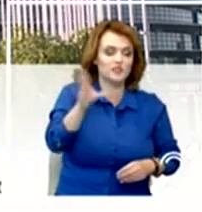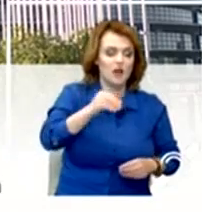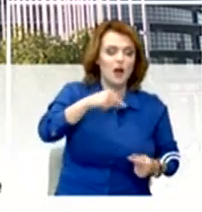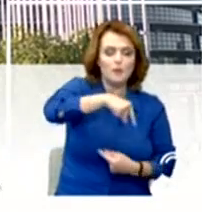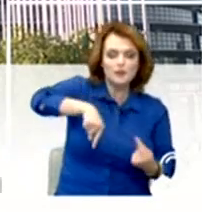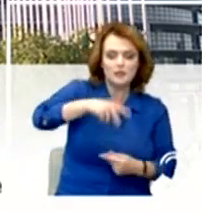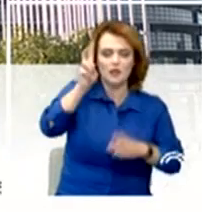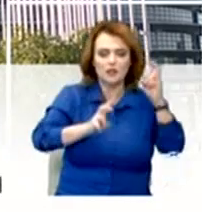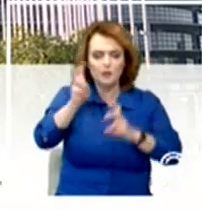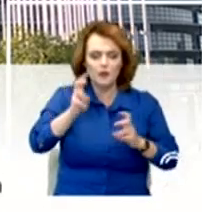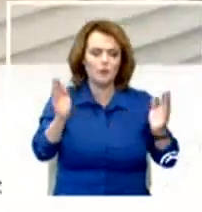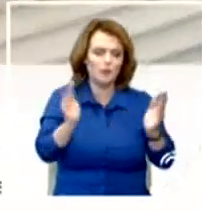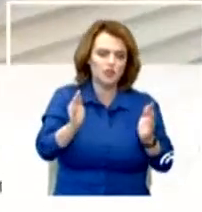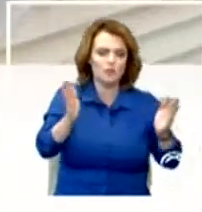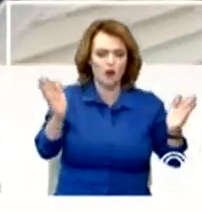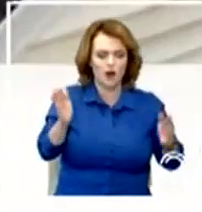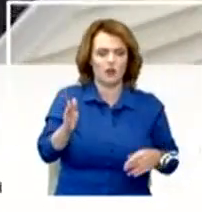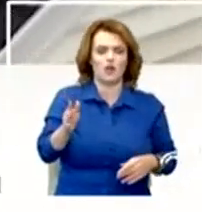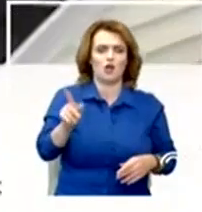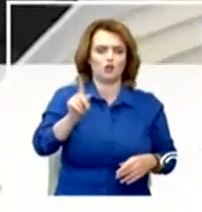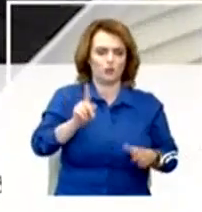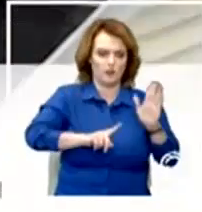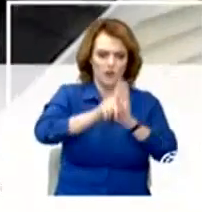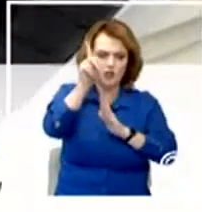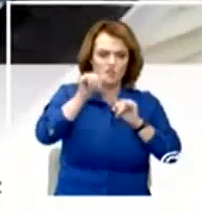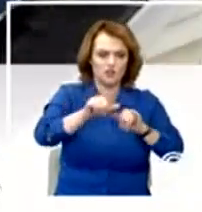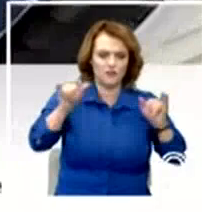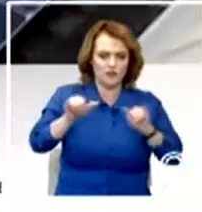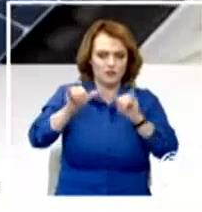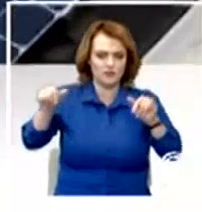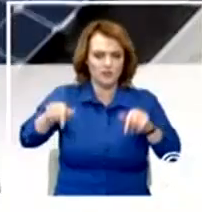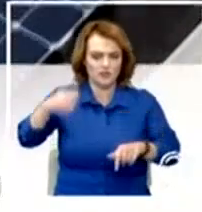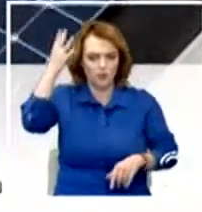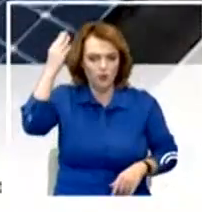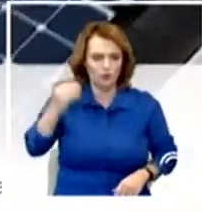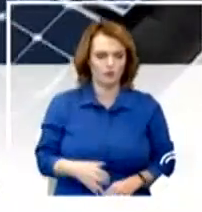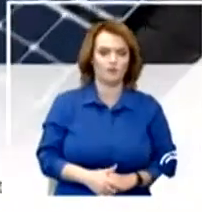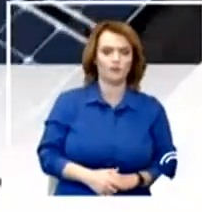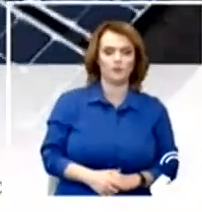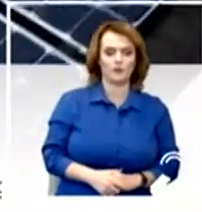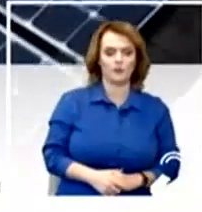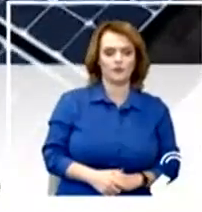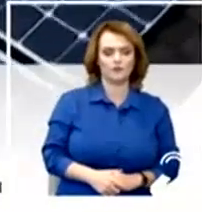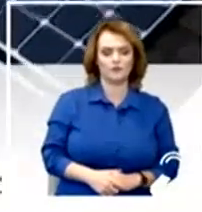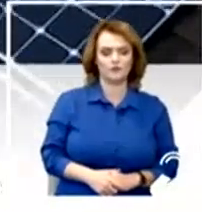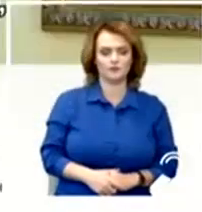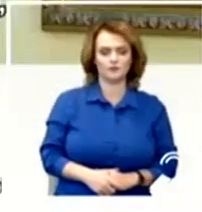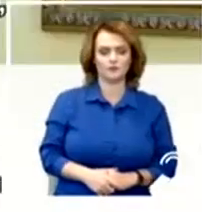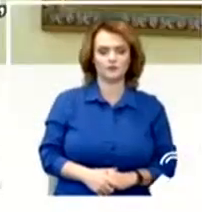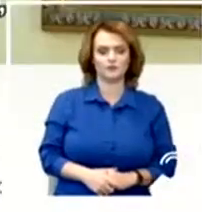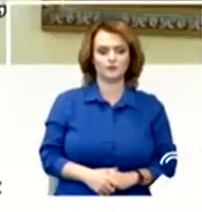să devină eficiente energetic și inovative, lucru care va ajuta Republica Moldova să se apropie și mai mult de standardele familiei